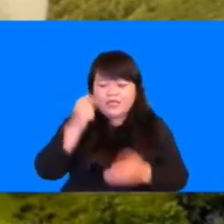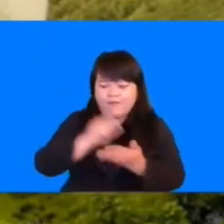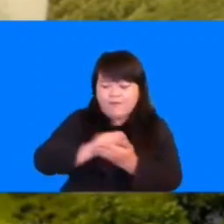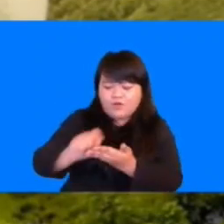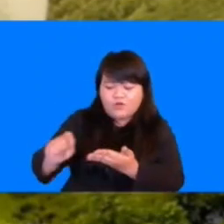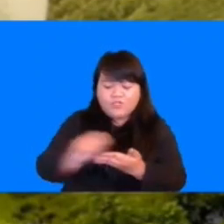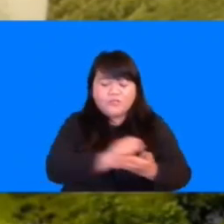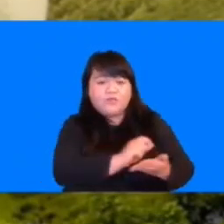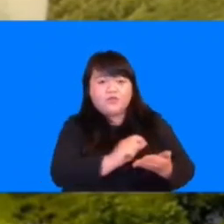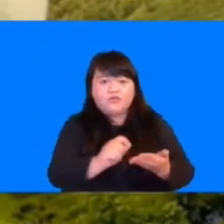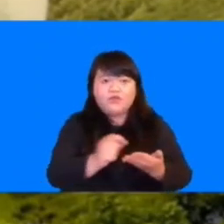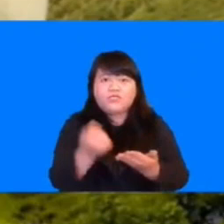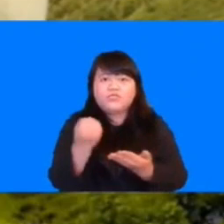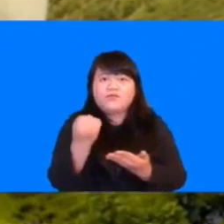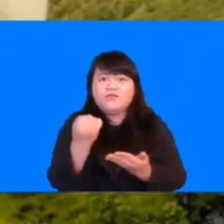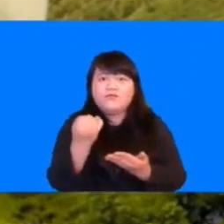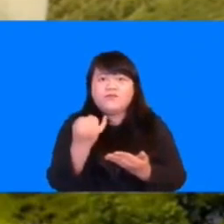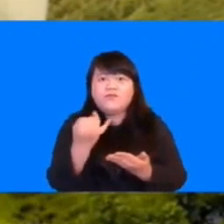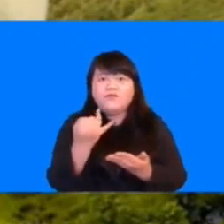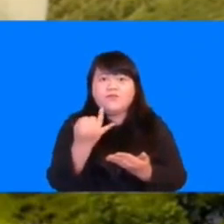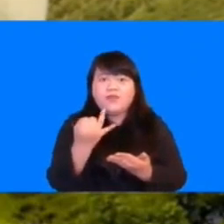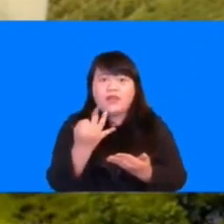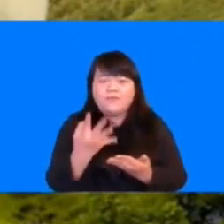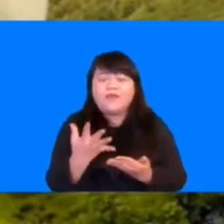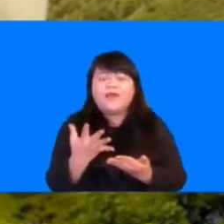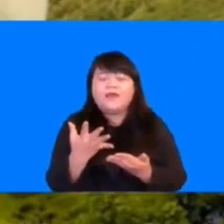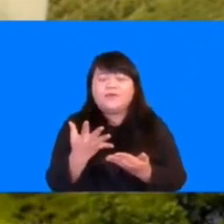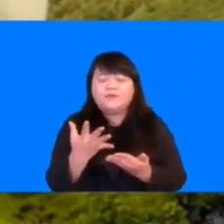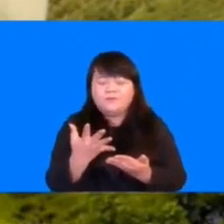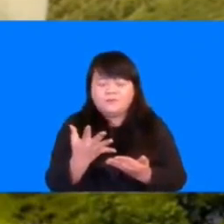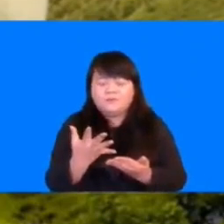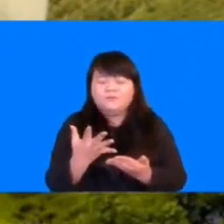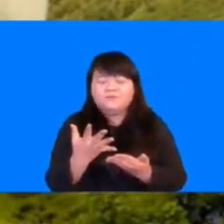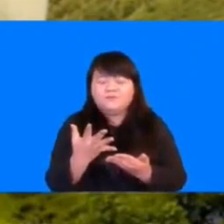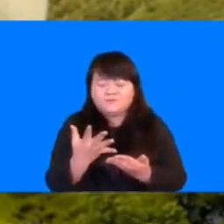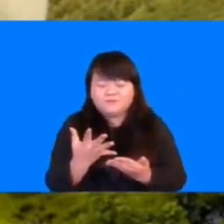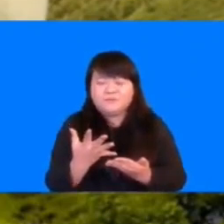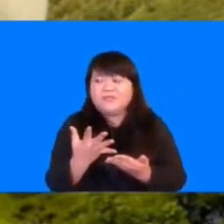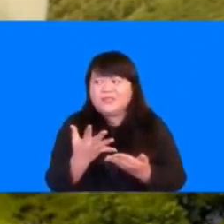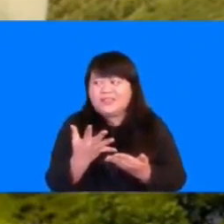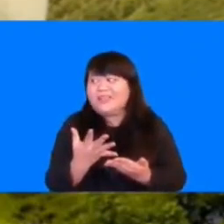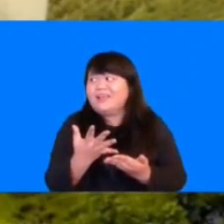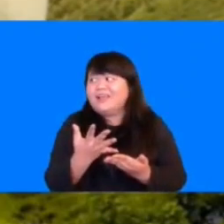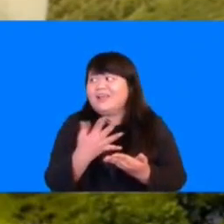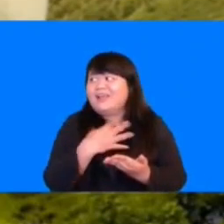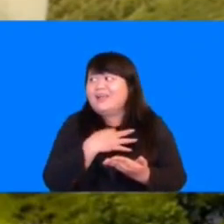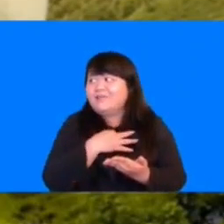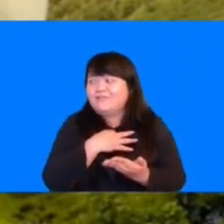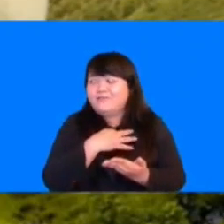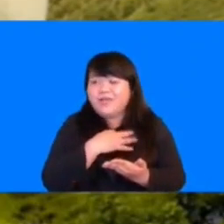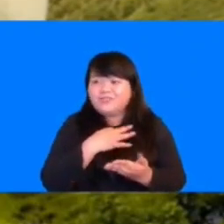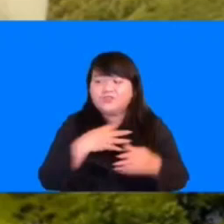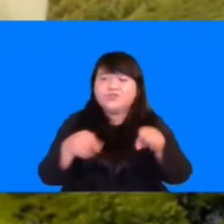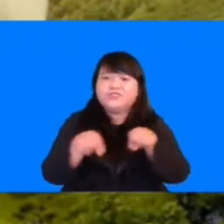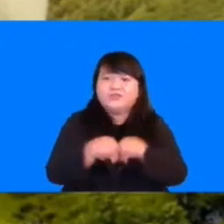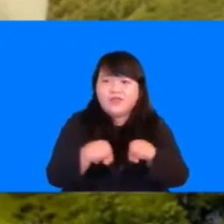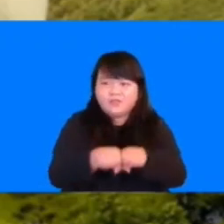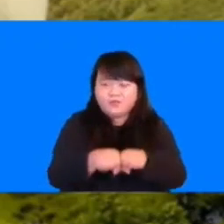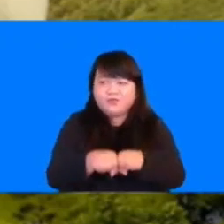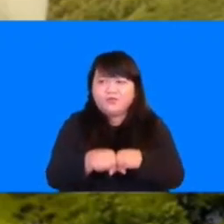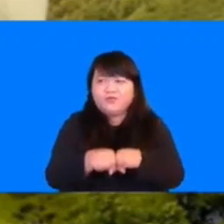menuliskan berapa carbon print misalnya di baju, di sepatu